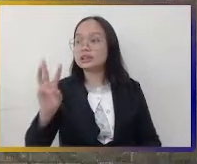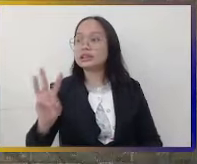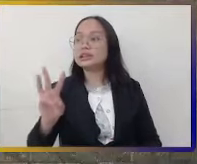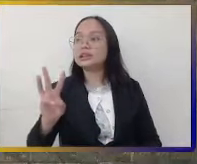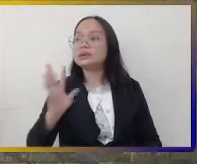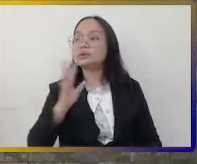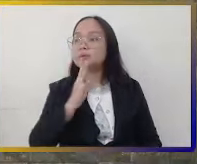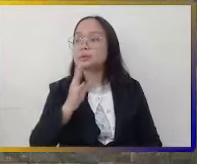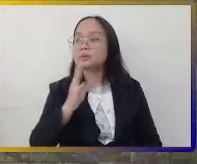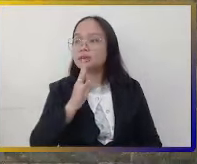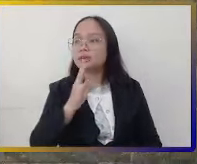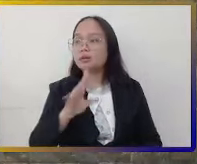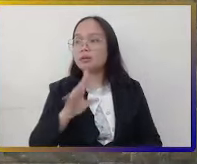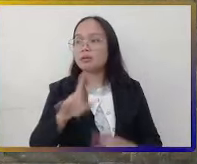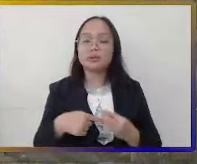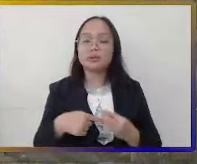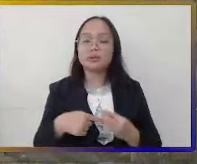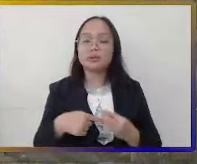speaks about the weakness of men.